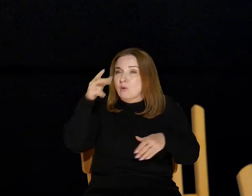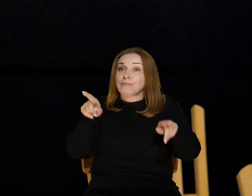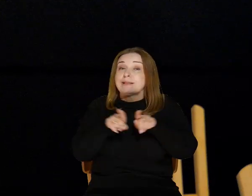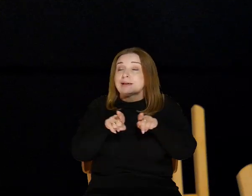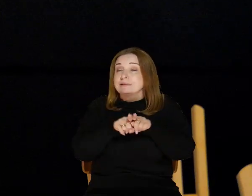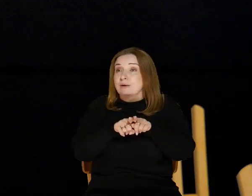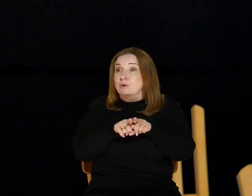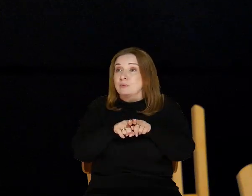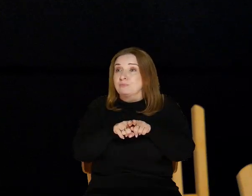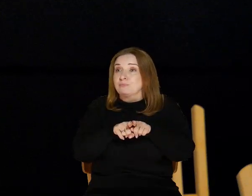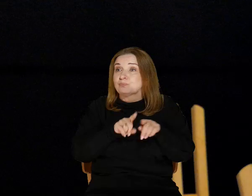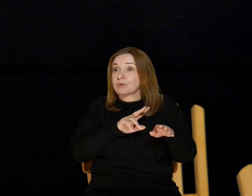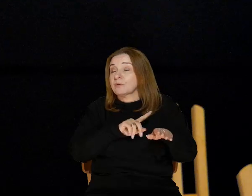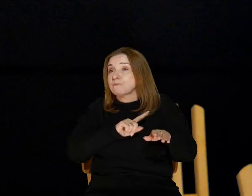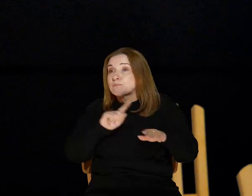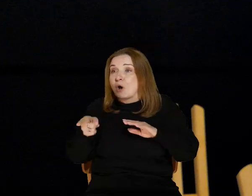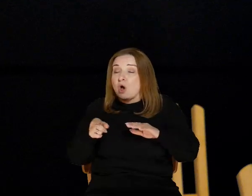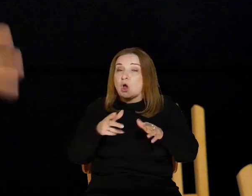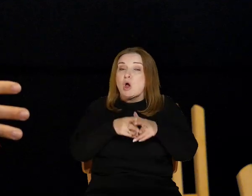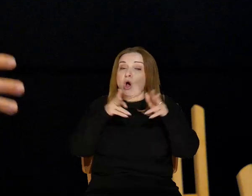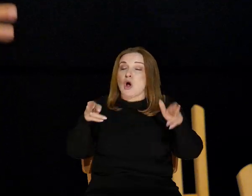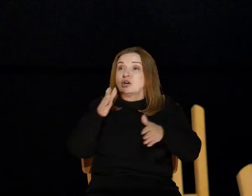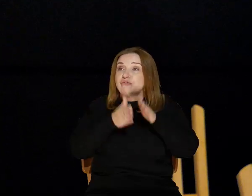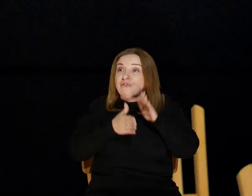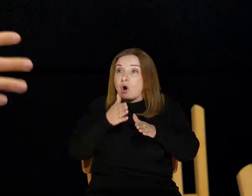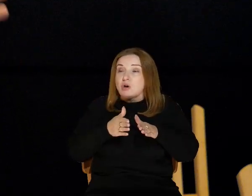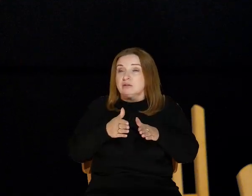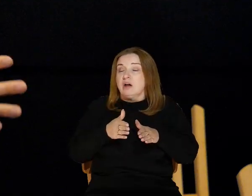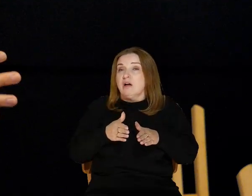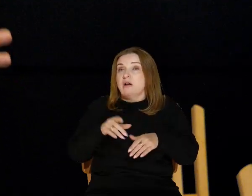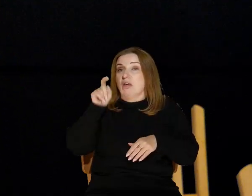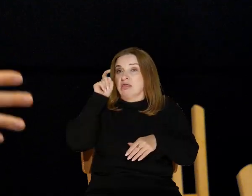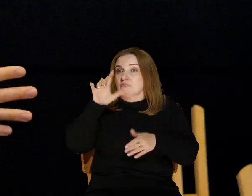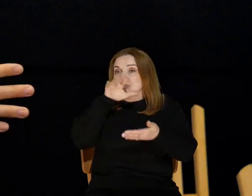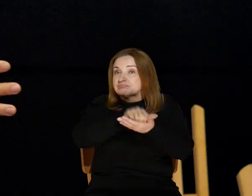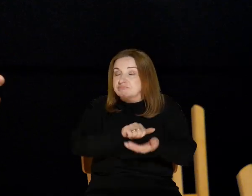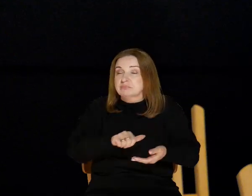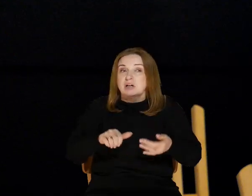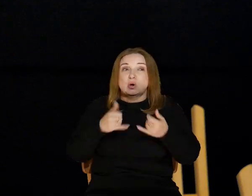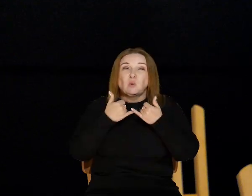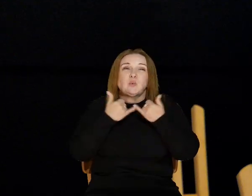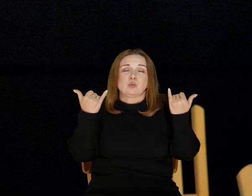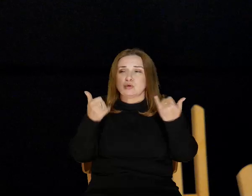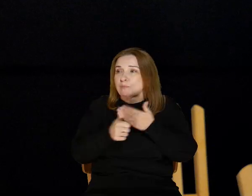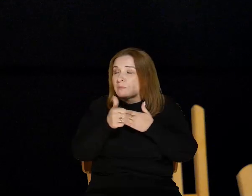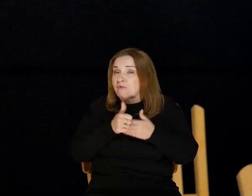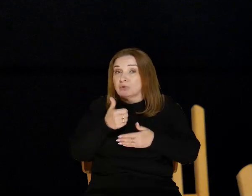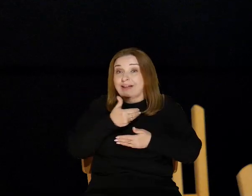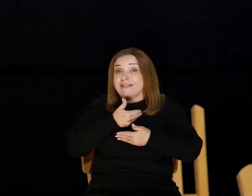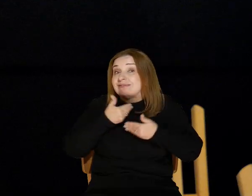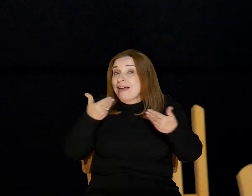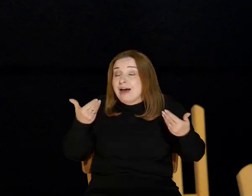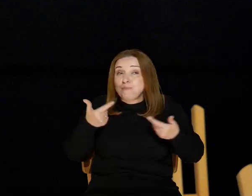po okresie właśnie wojny, okupacji czy zbrodni kolonialnych nie miały